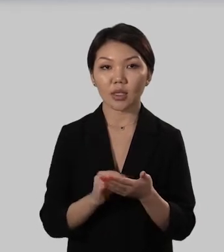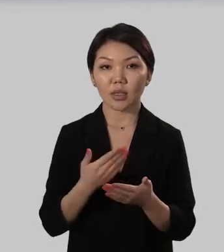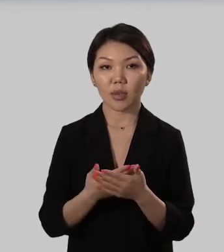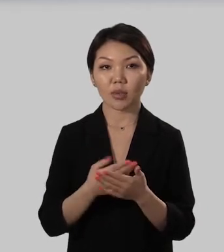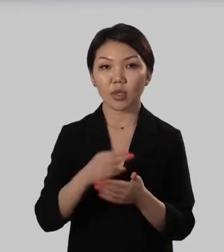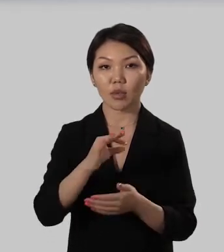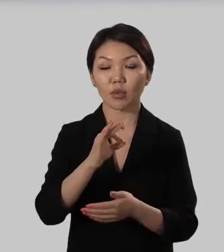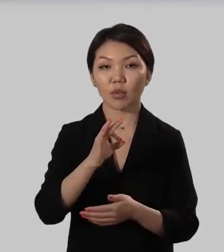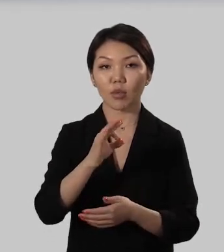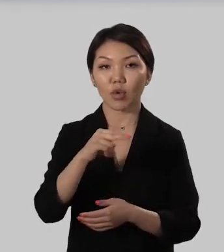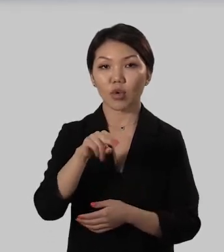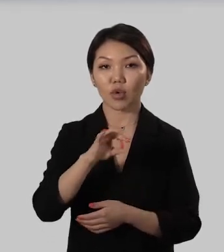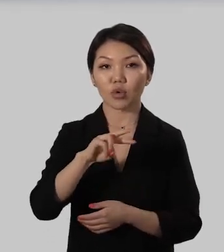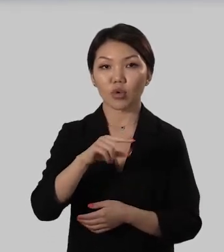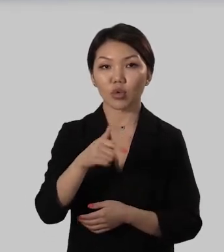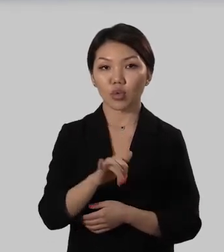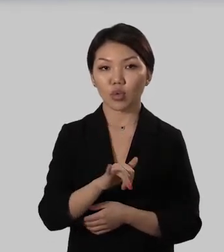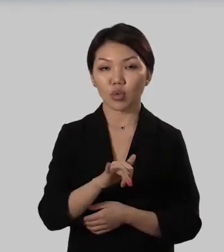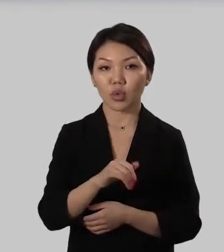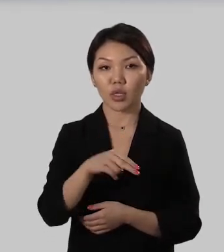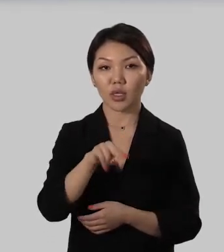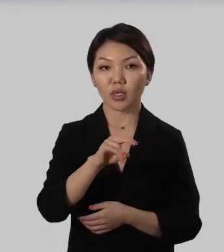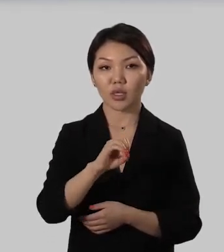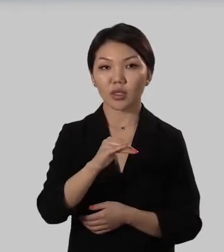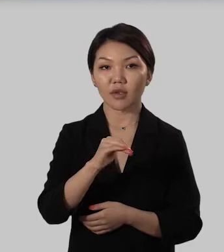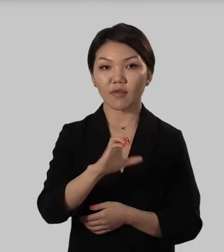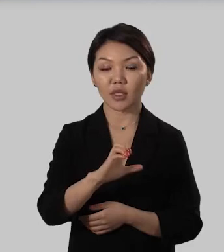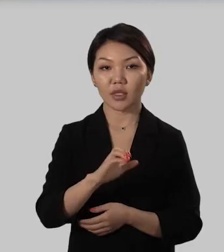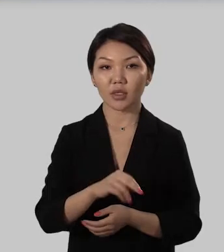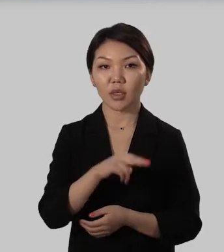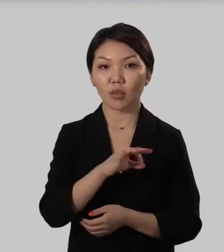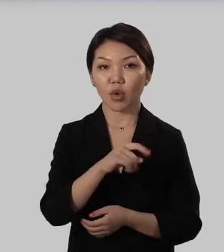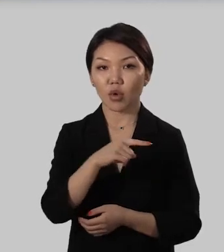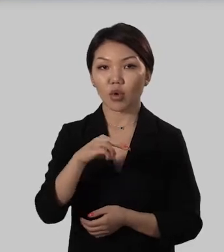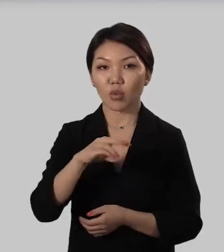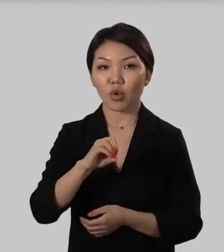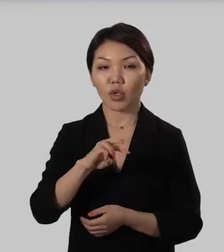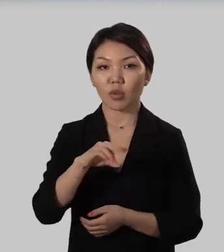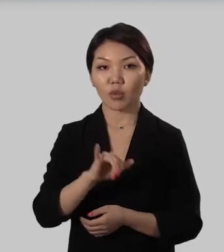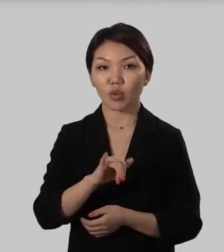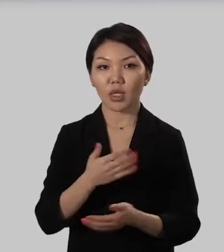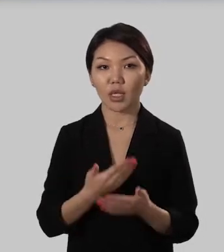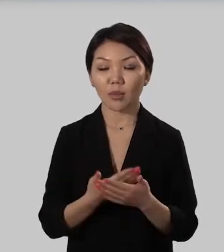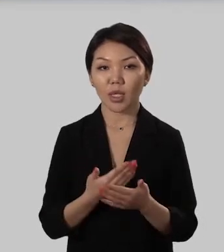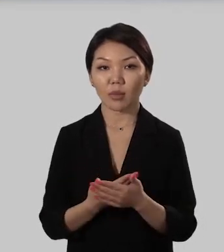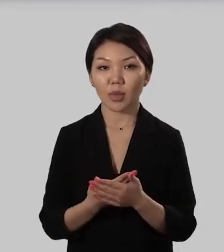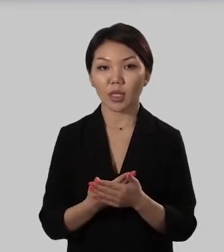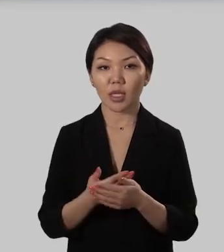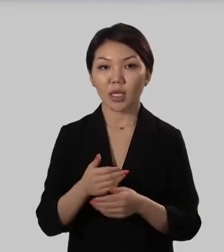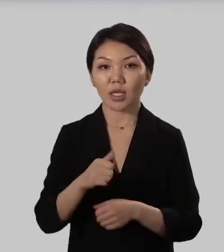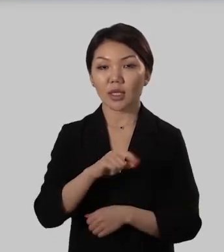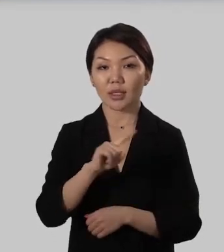долгу дефис по-моему и раздельное написание наречий например за